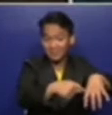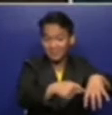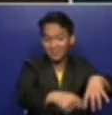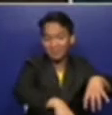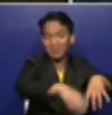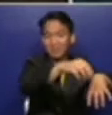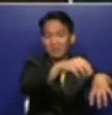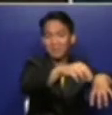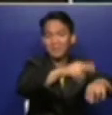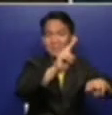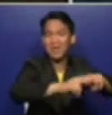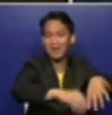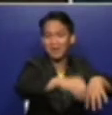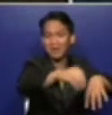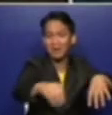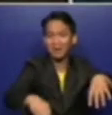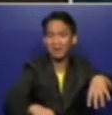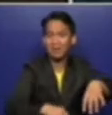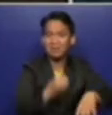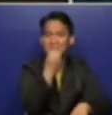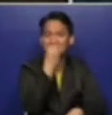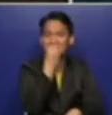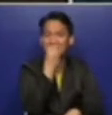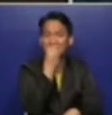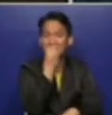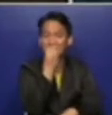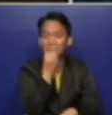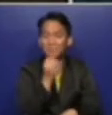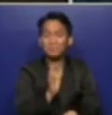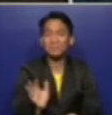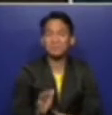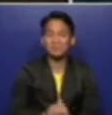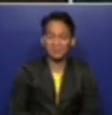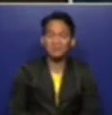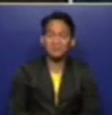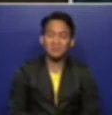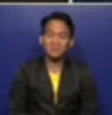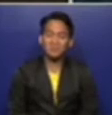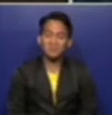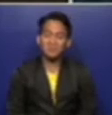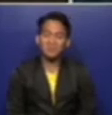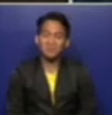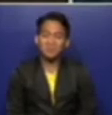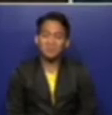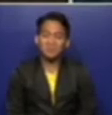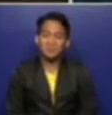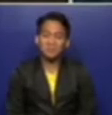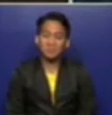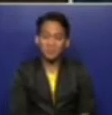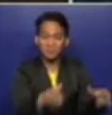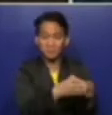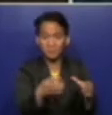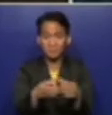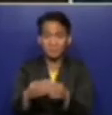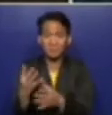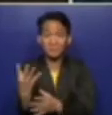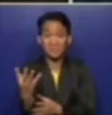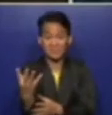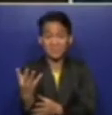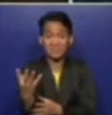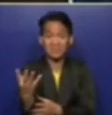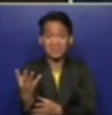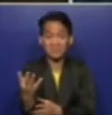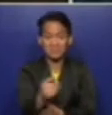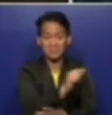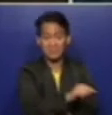พื่อบ่งชี้ให้ชัดๆว่าผู้ชุมนุมเขามีตัวตนที่ชัดเจนถ้านอกเหนือจากกลุ่มนี้นั่นไม่ใช่ผู้ชุมนุมจ